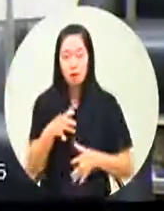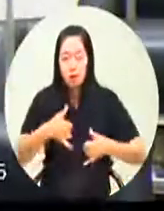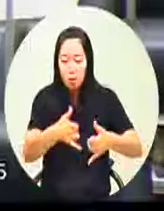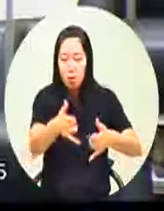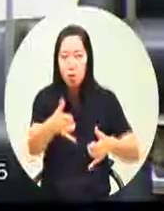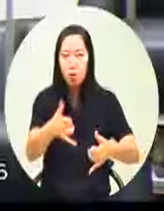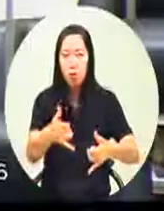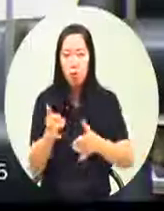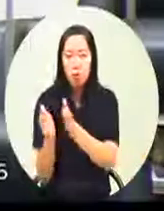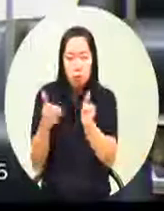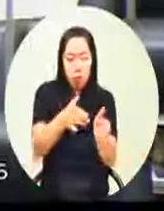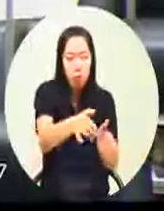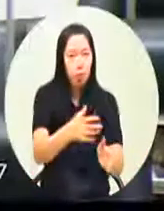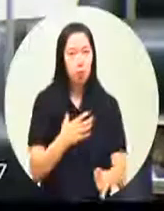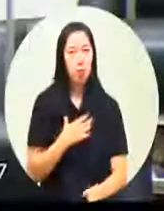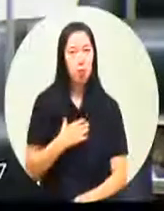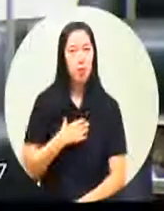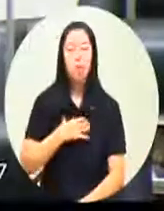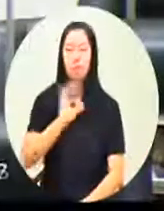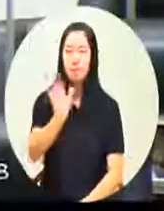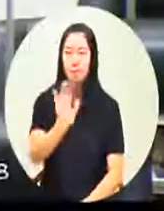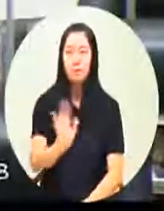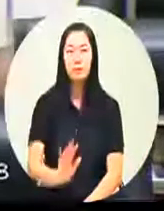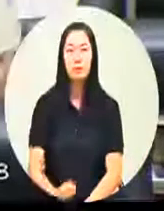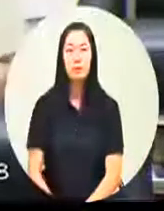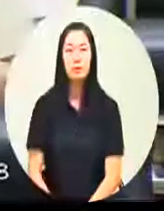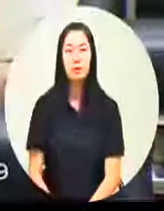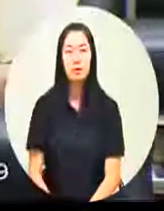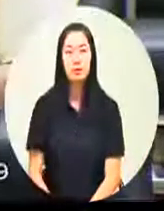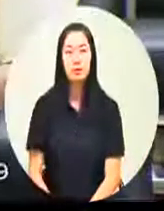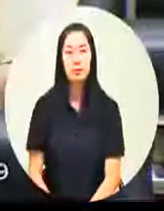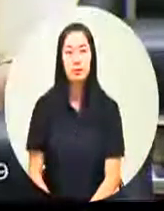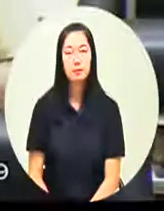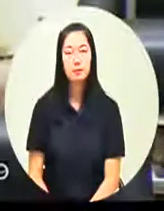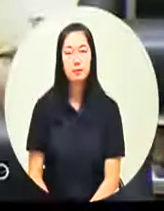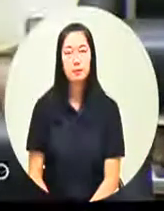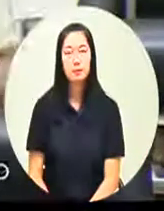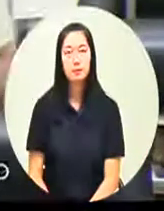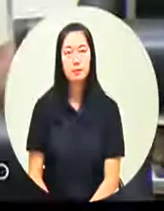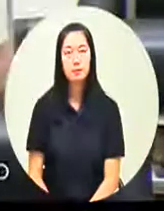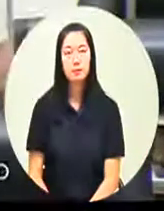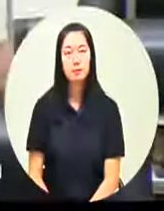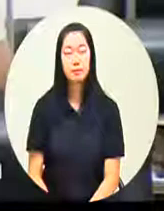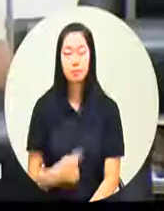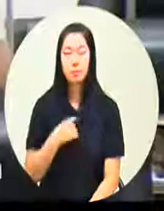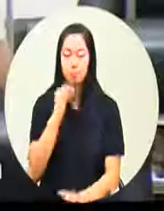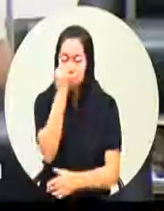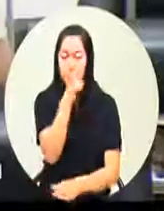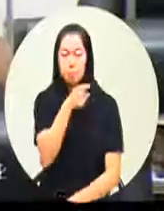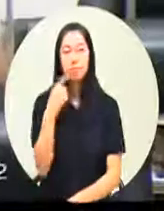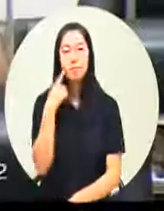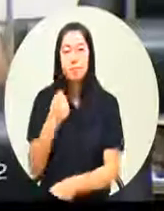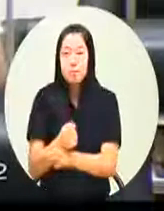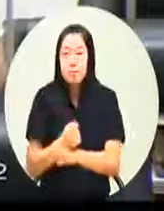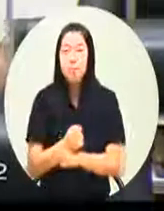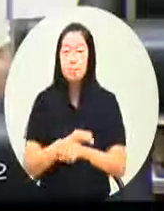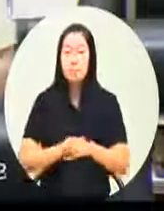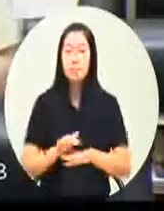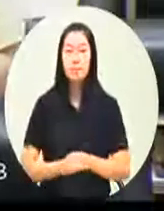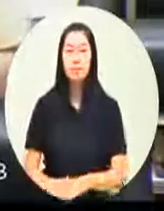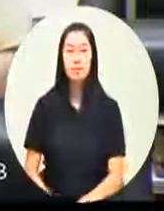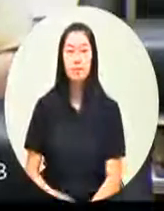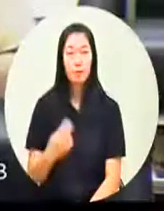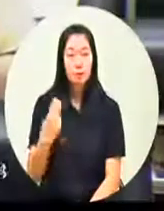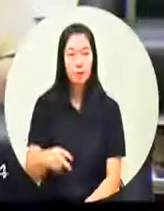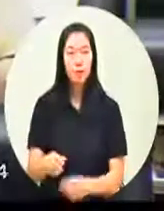向一个危险的一个情境中，我想是不应该存在的，好吧？ 好，我们特别留意那个交织的问题。 对，还有